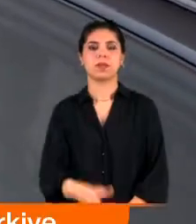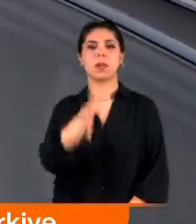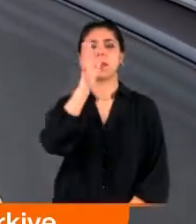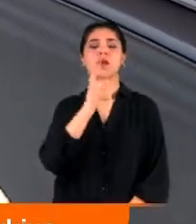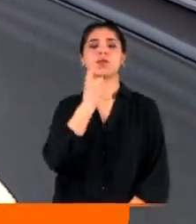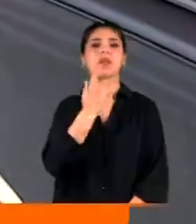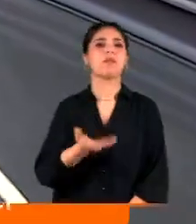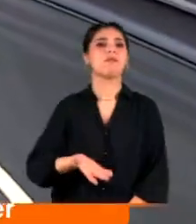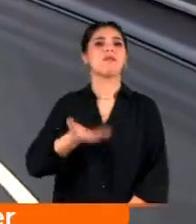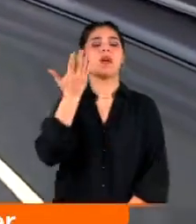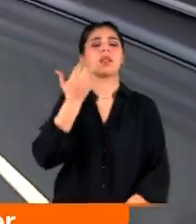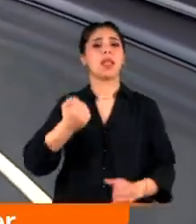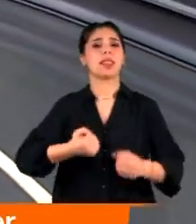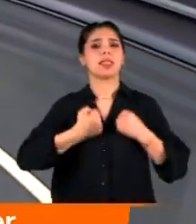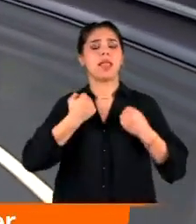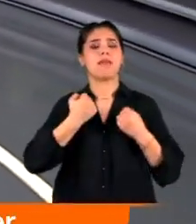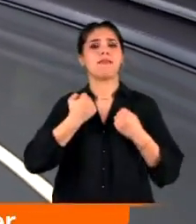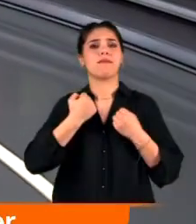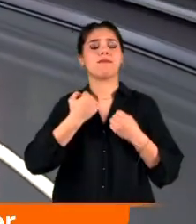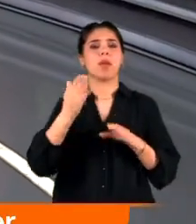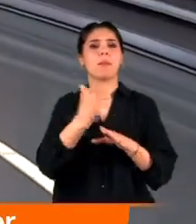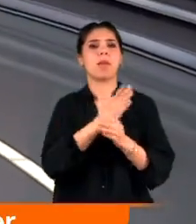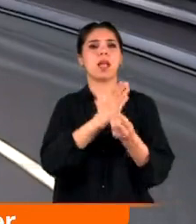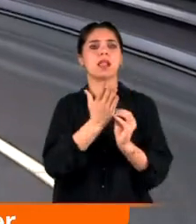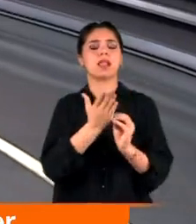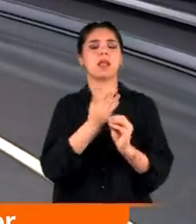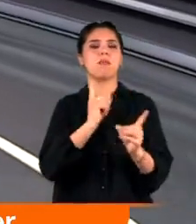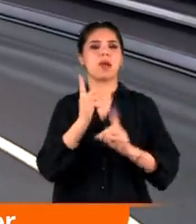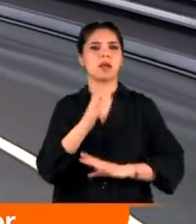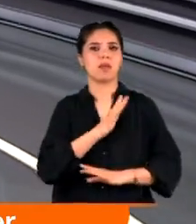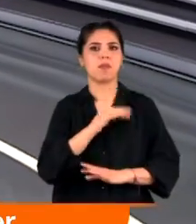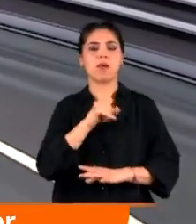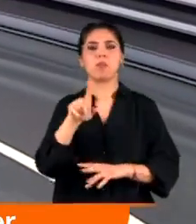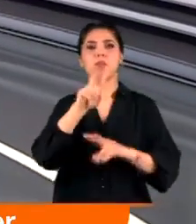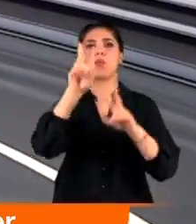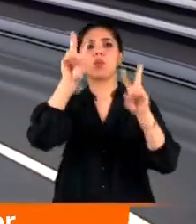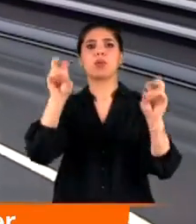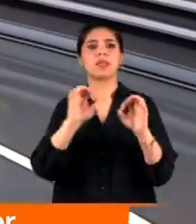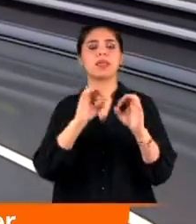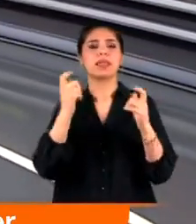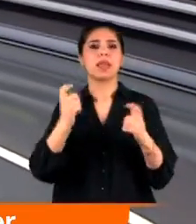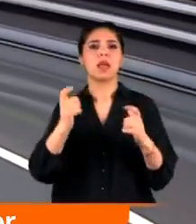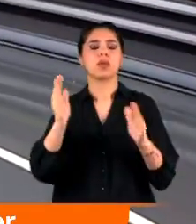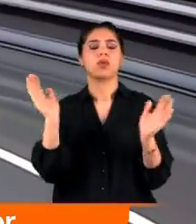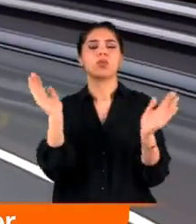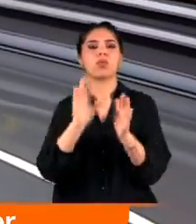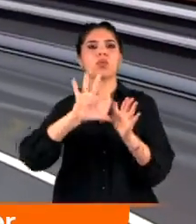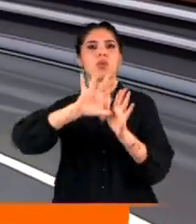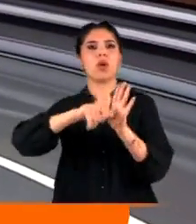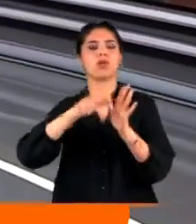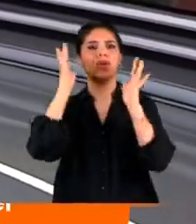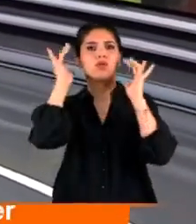Yarım asırdan fazla süren dev bir miras davasının haberi var sırada. Davaya konu olan yer Küçük Ayasofya Camii'nin